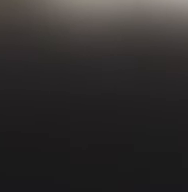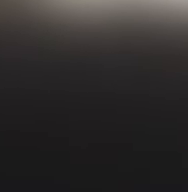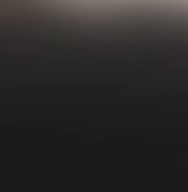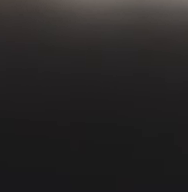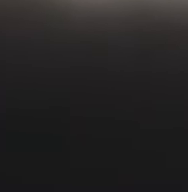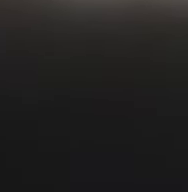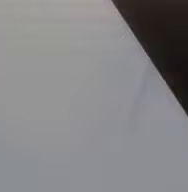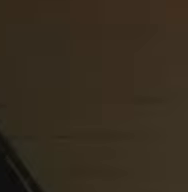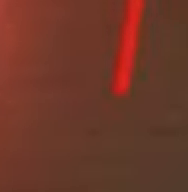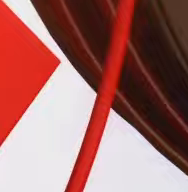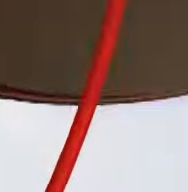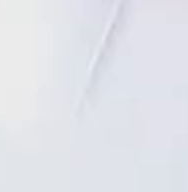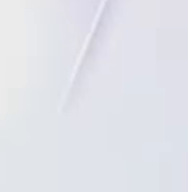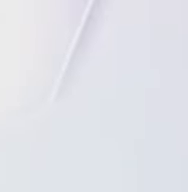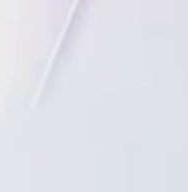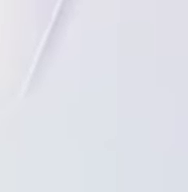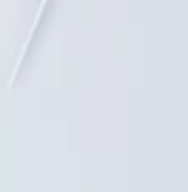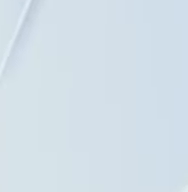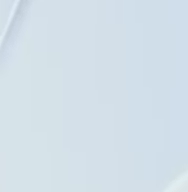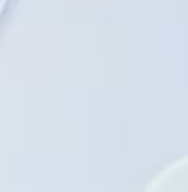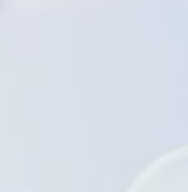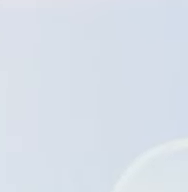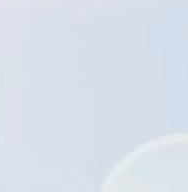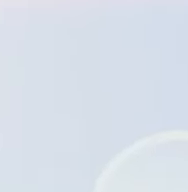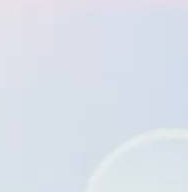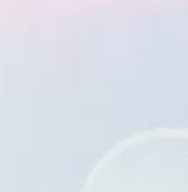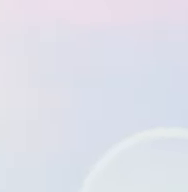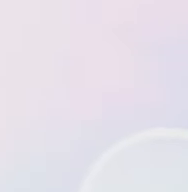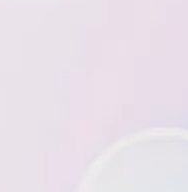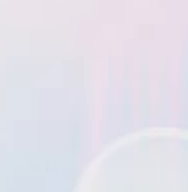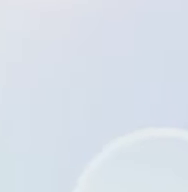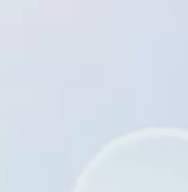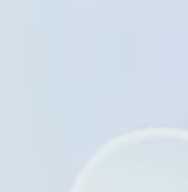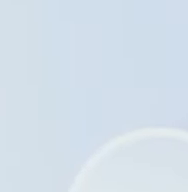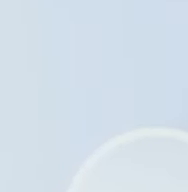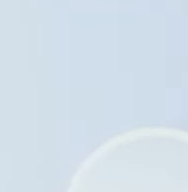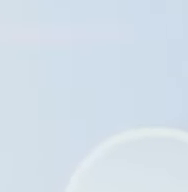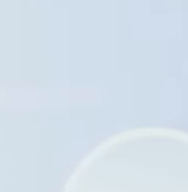melaporkan.